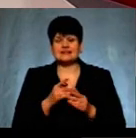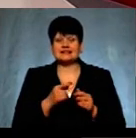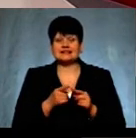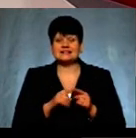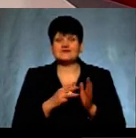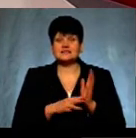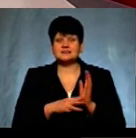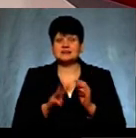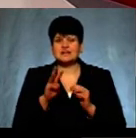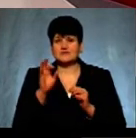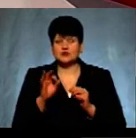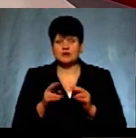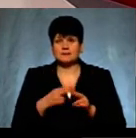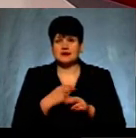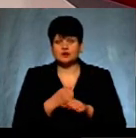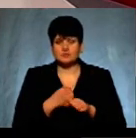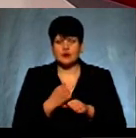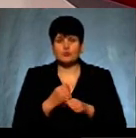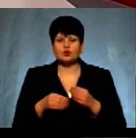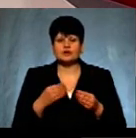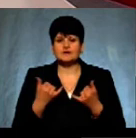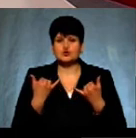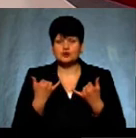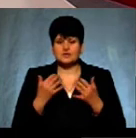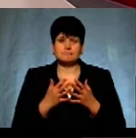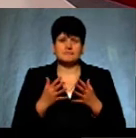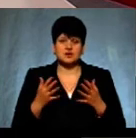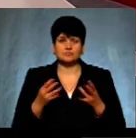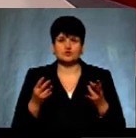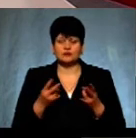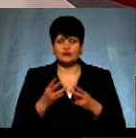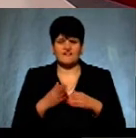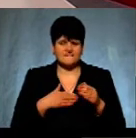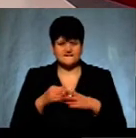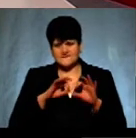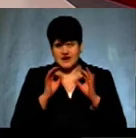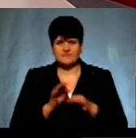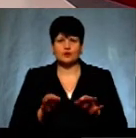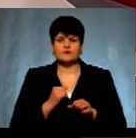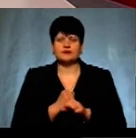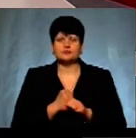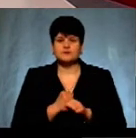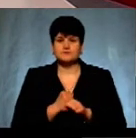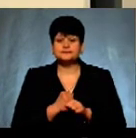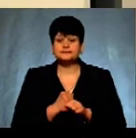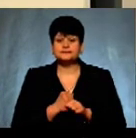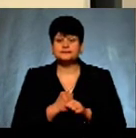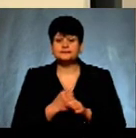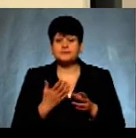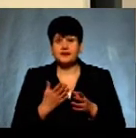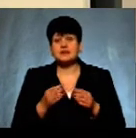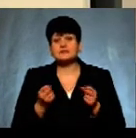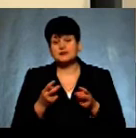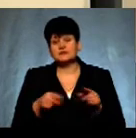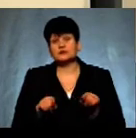83% безробітних з вищою освітою, а роботодавцям на сьогодні більшість вони потребують кваліфікованих робітників. Ну, все ж таки, і фахівці теж